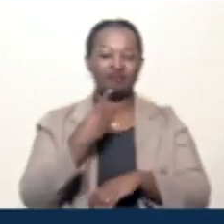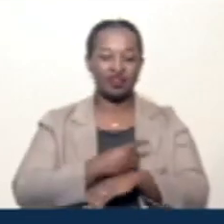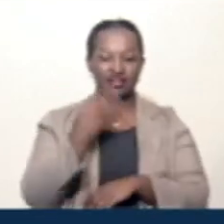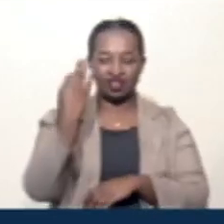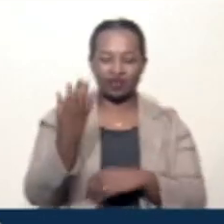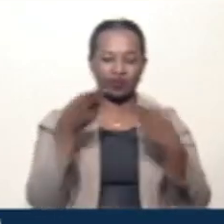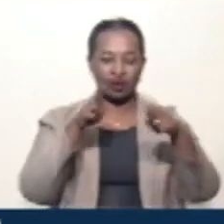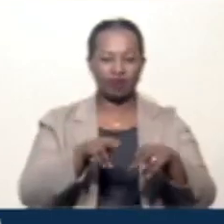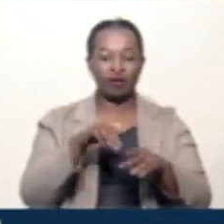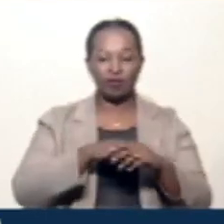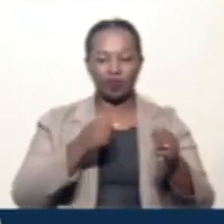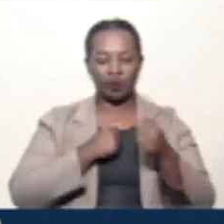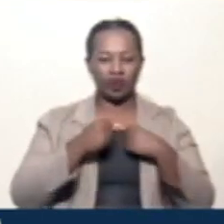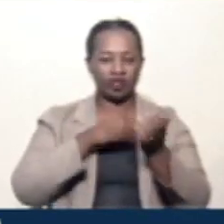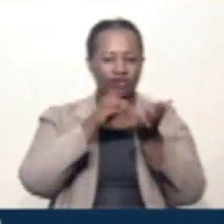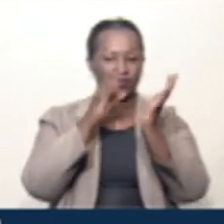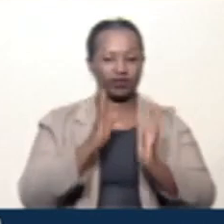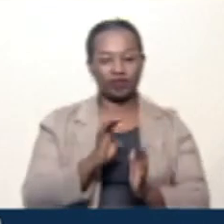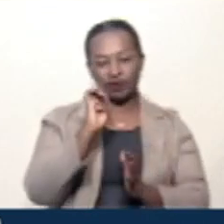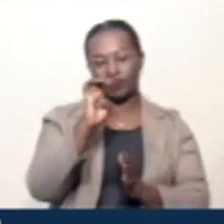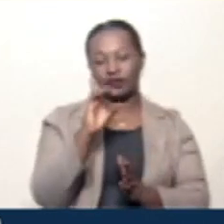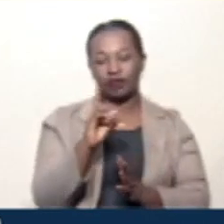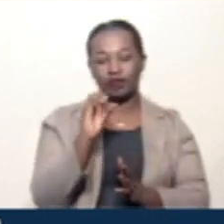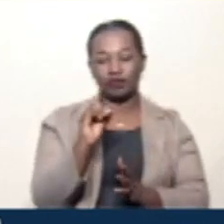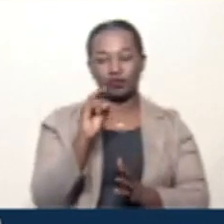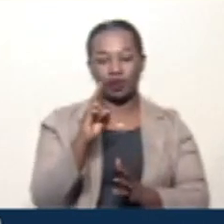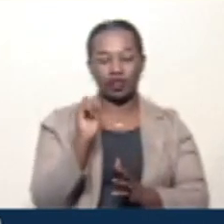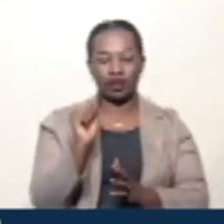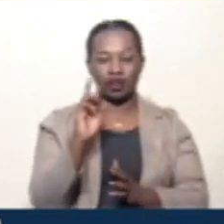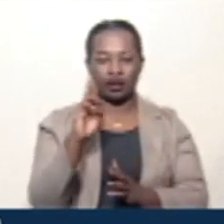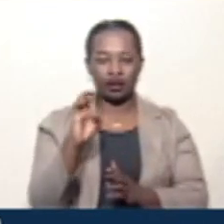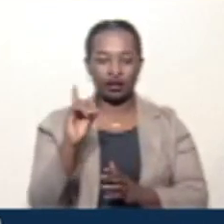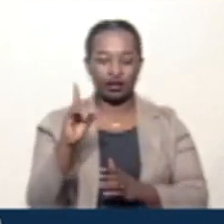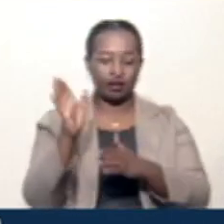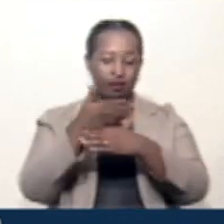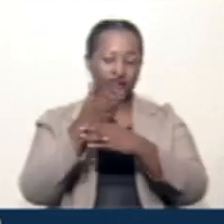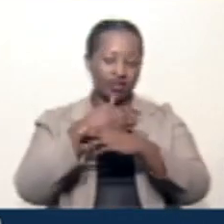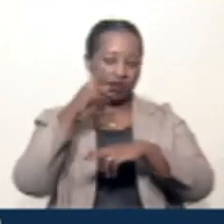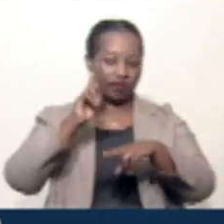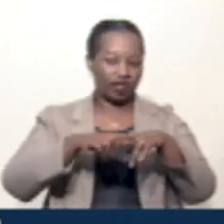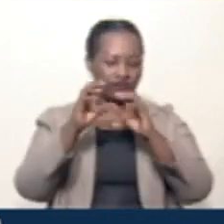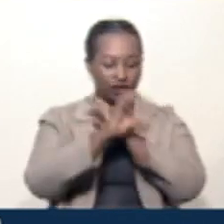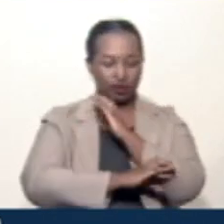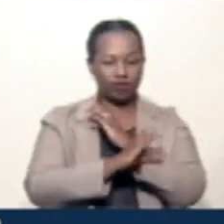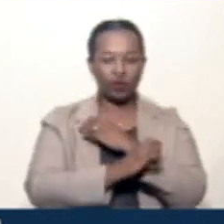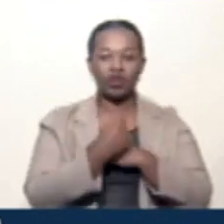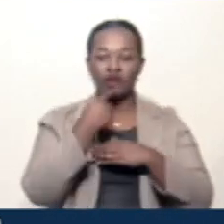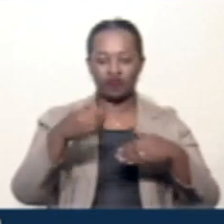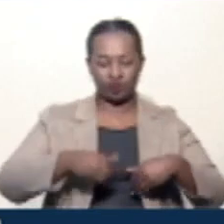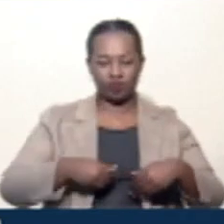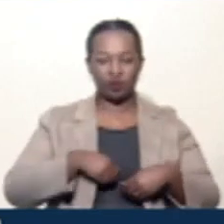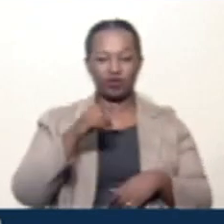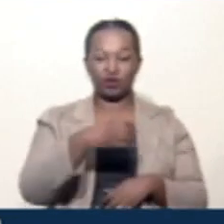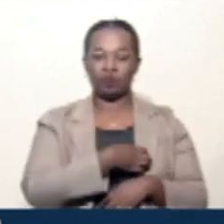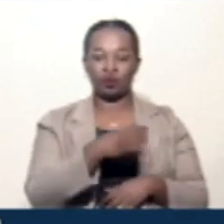mu Rwanda Dr. Edouard Ngirente Minisitiri w'Intebe w'Igihugu yavuze ko urubyiruko ari rwo mutungo